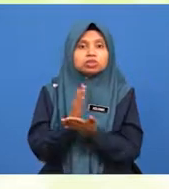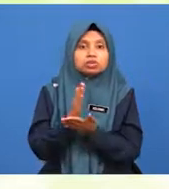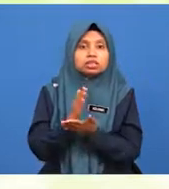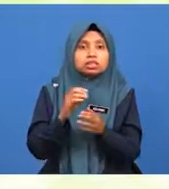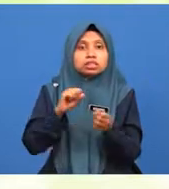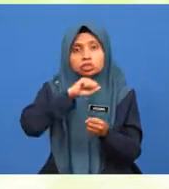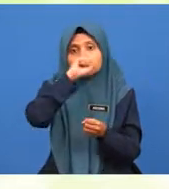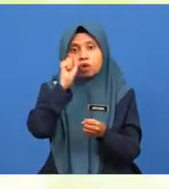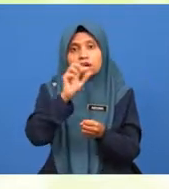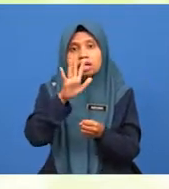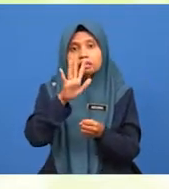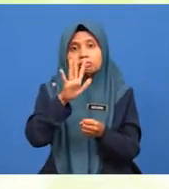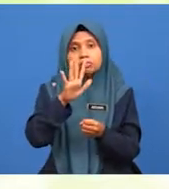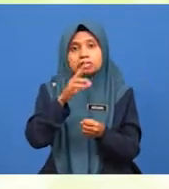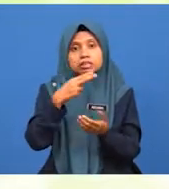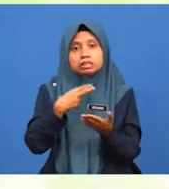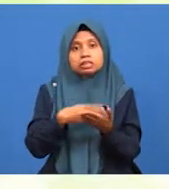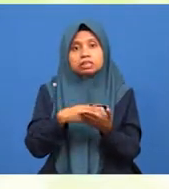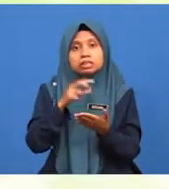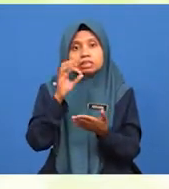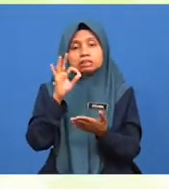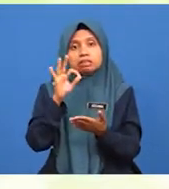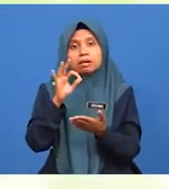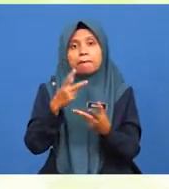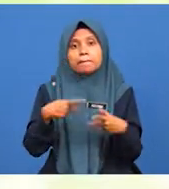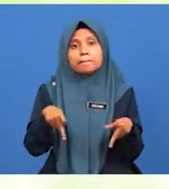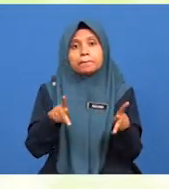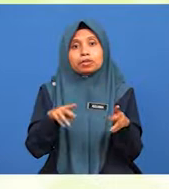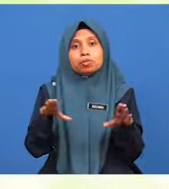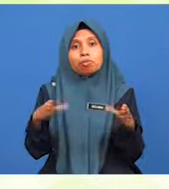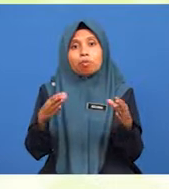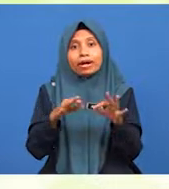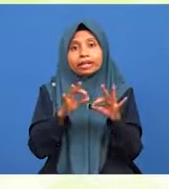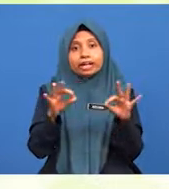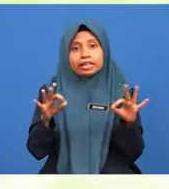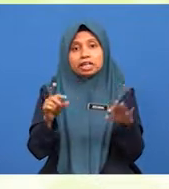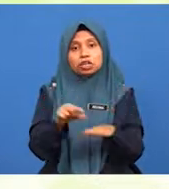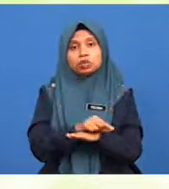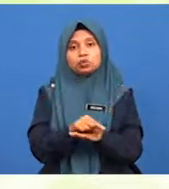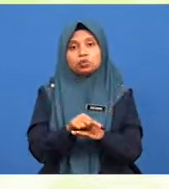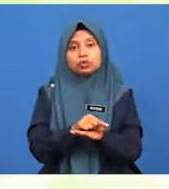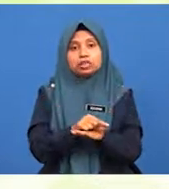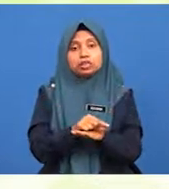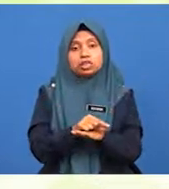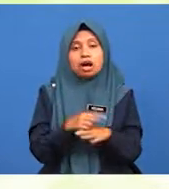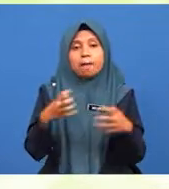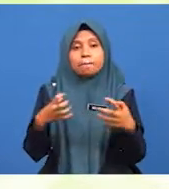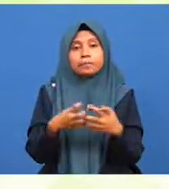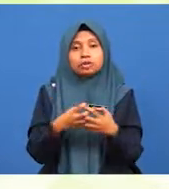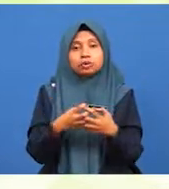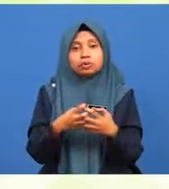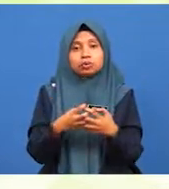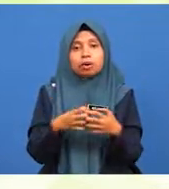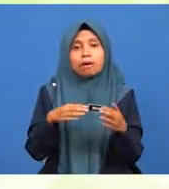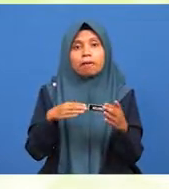Seterusnya, soalan 5 hingga 9. Murid-murid perlu membina ayat menggunakan penjodoh bilangan